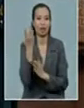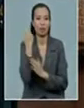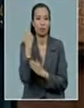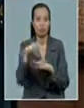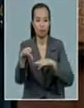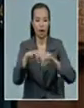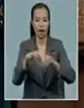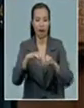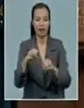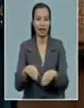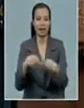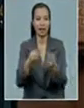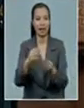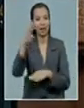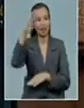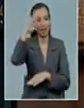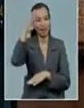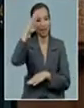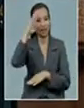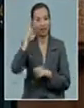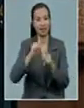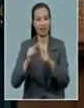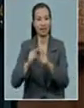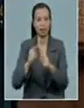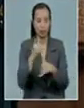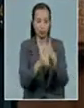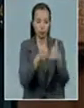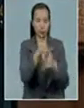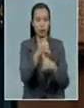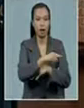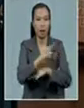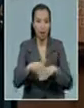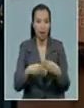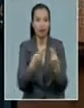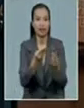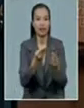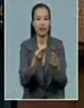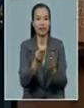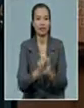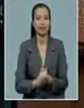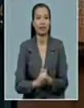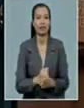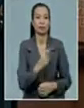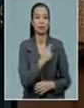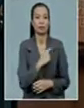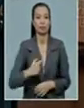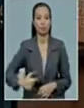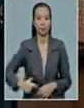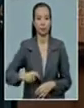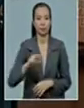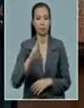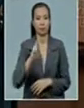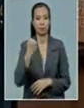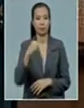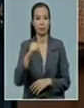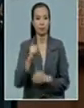เต็มมีผู้บัญชาการเหล่าทัพเนี่ยตบเท้าเดินทางเข้ามาอวยพรท่านรวมไปถึงสมเด็จพระเจ้าอยู่หัวที่ได้พระราชทาน